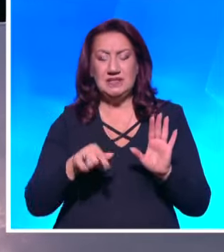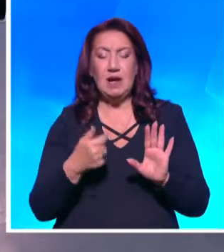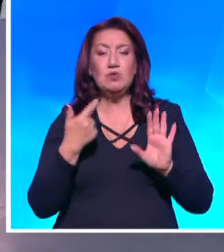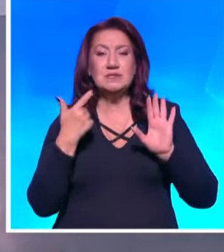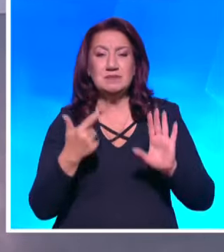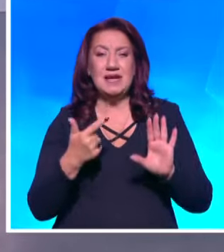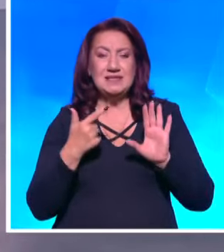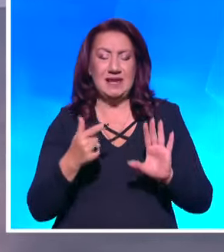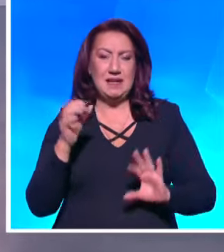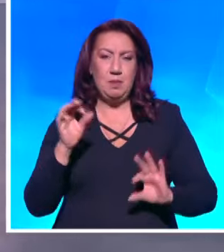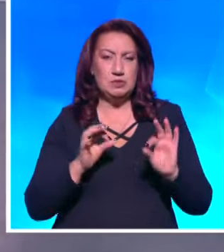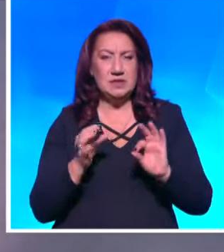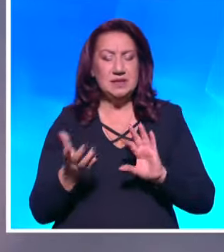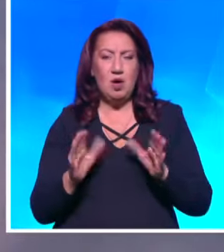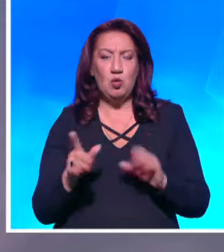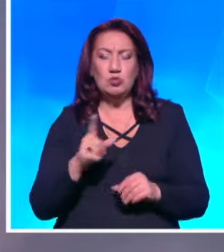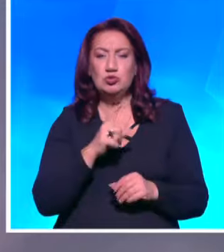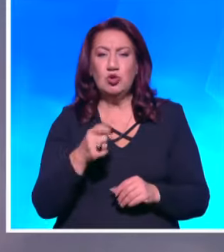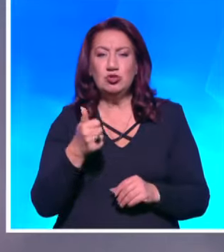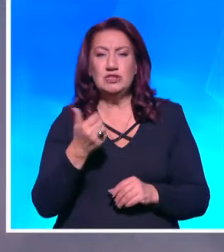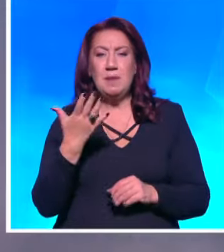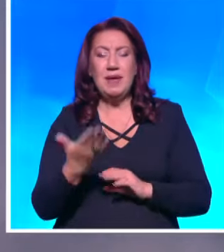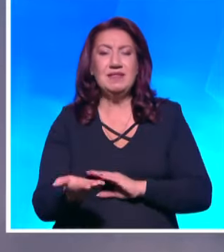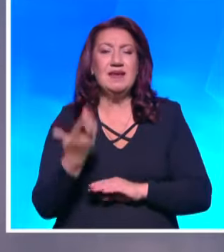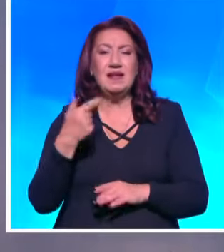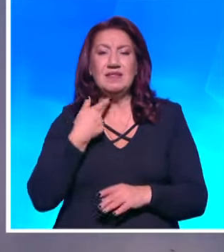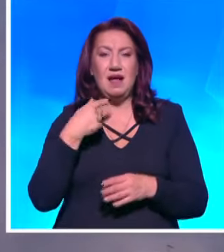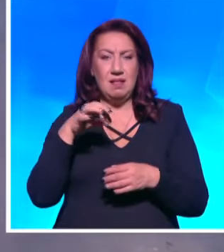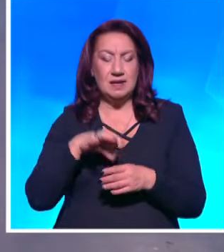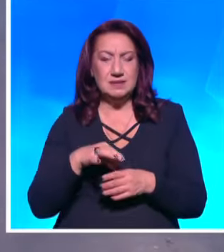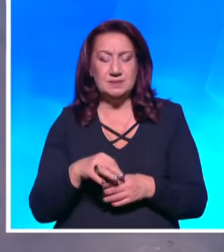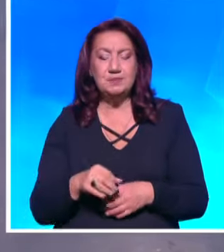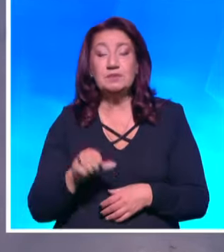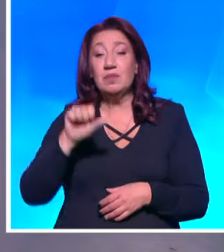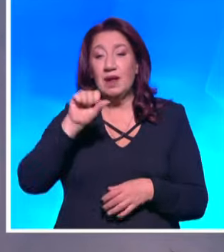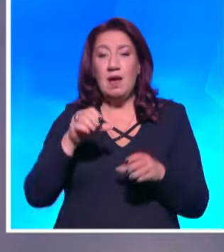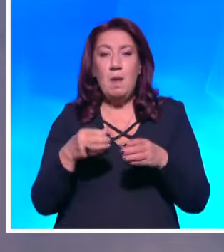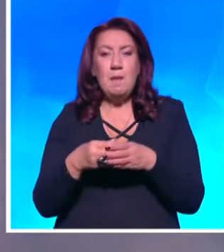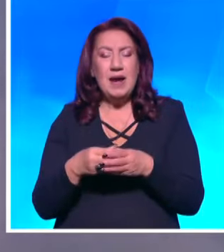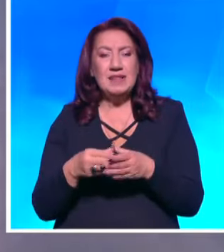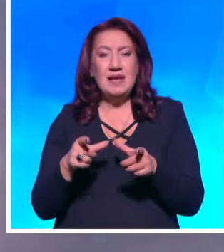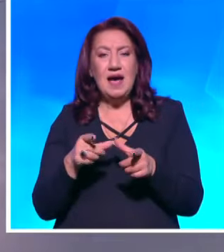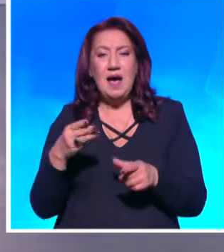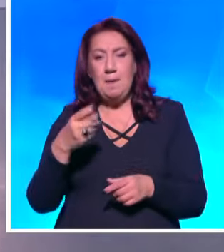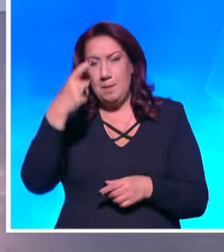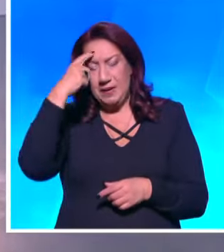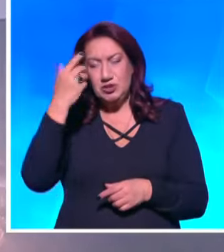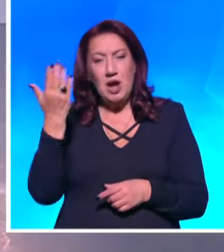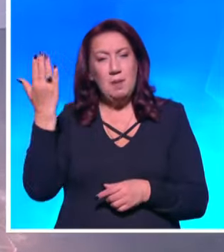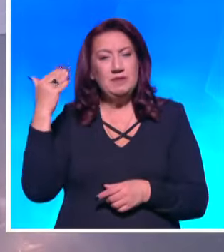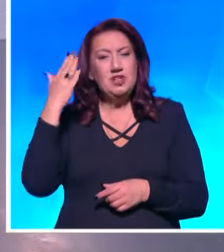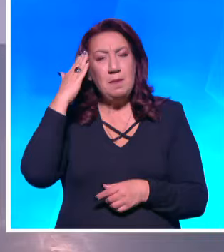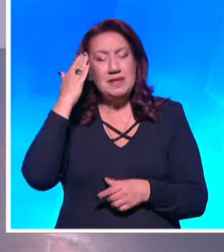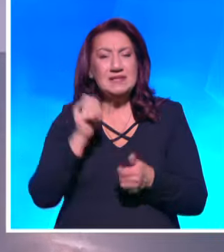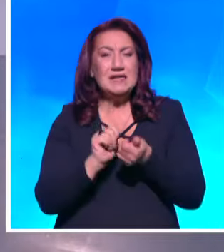6,77% или 165 000 гласа. Партия Меч на бившия министър на спорта Радостин